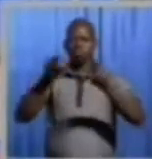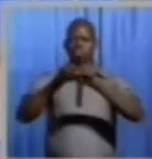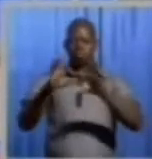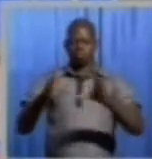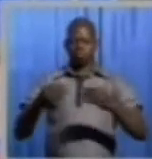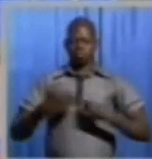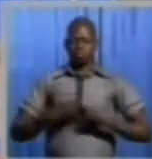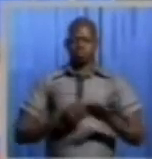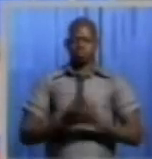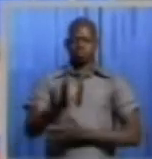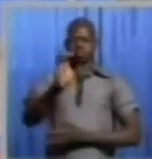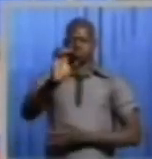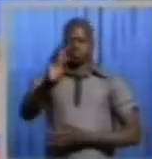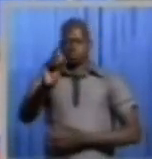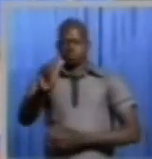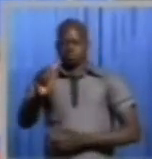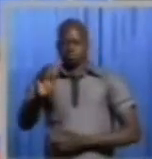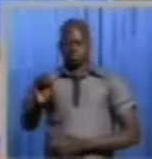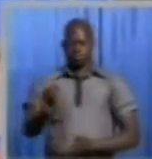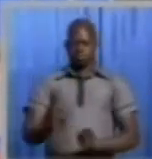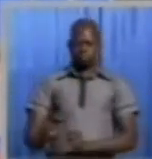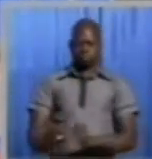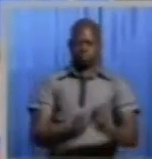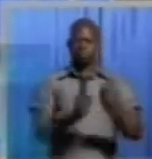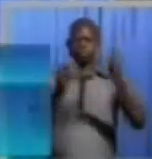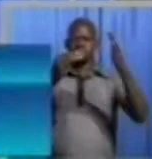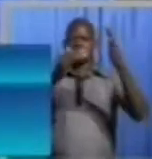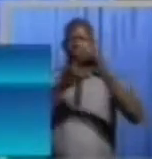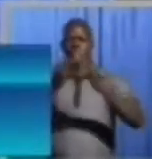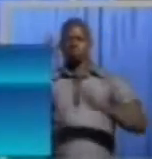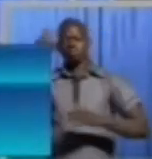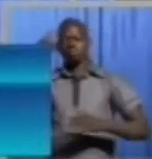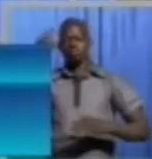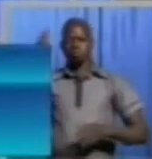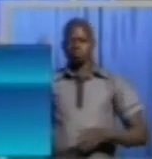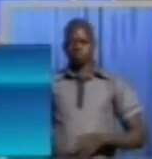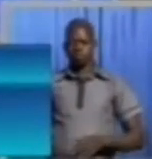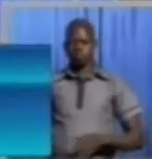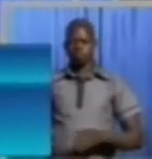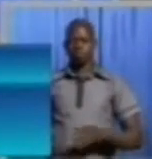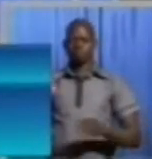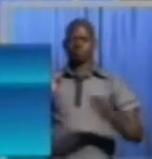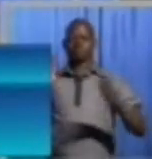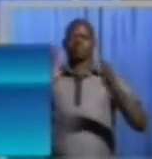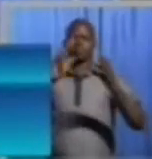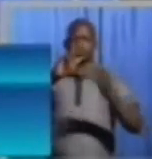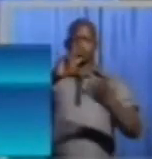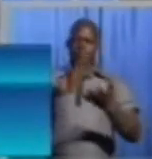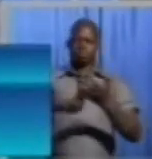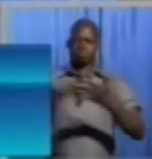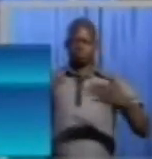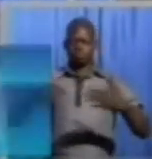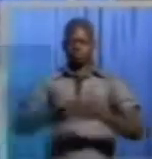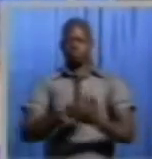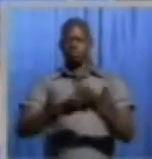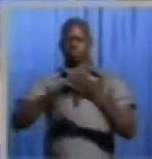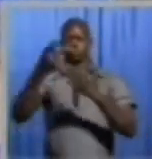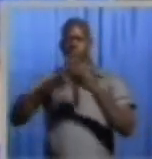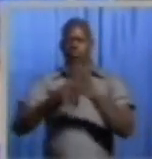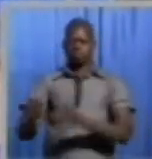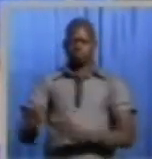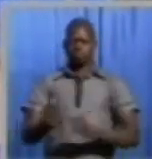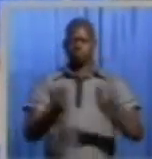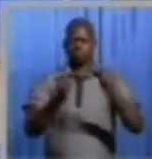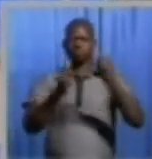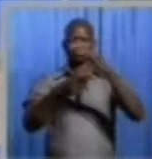la CEDEAO de la stratégie de lutte contre le terrorisme et le renouvellement du plan d'action régional contre le